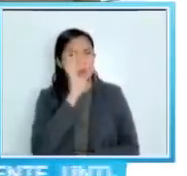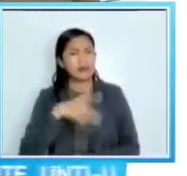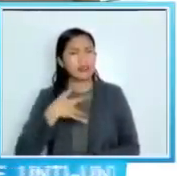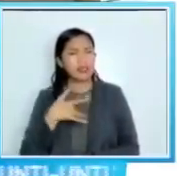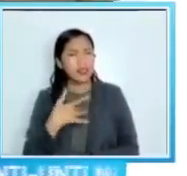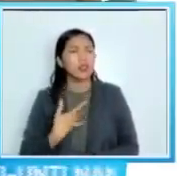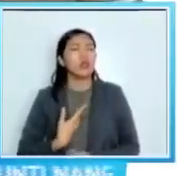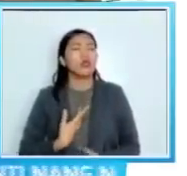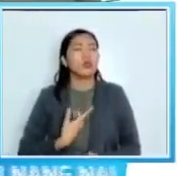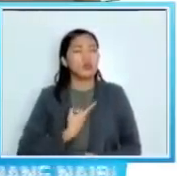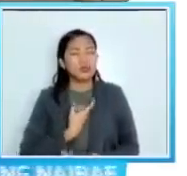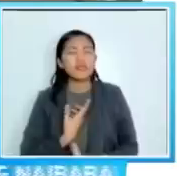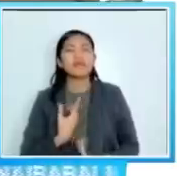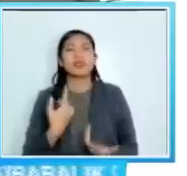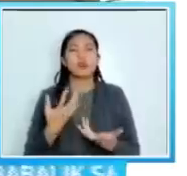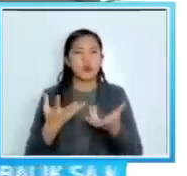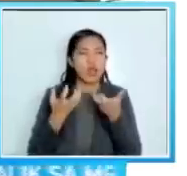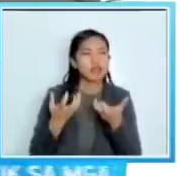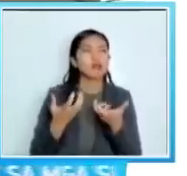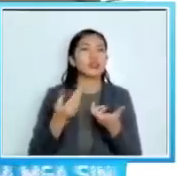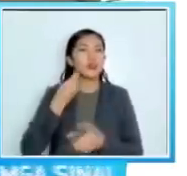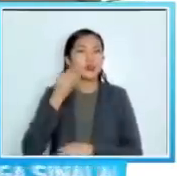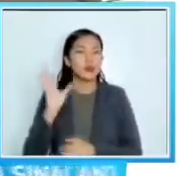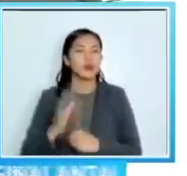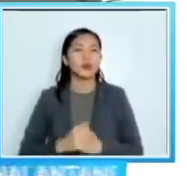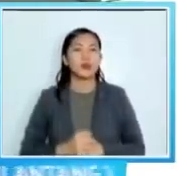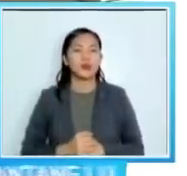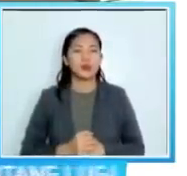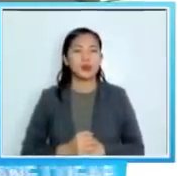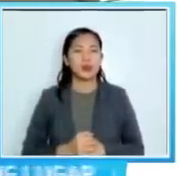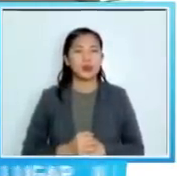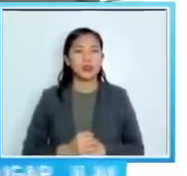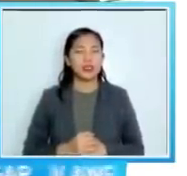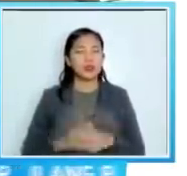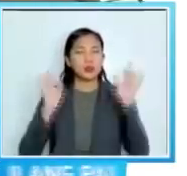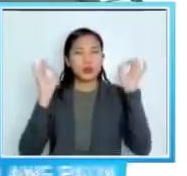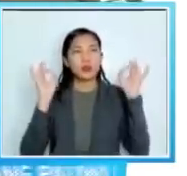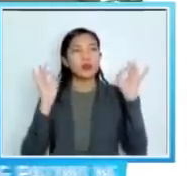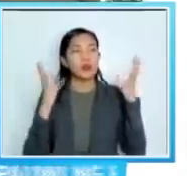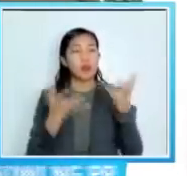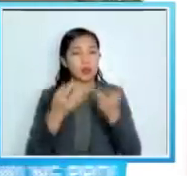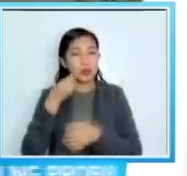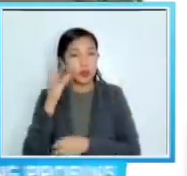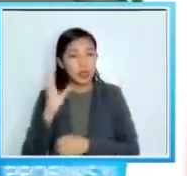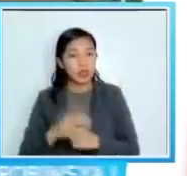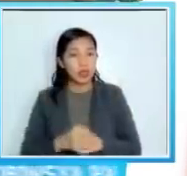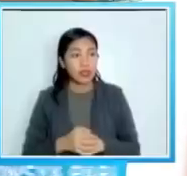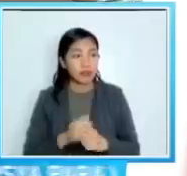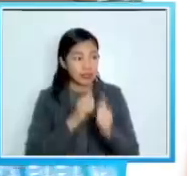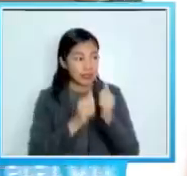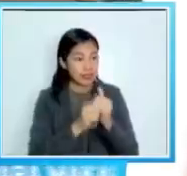ano, particular doon sa mga tinamaan nga na grabe nitong bagyong Odette, ay hindi ito ina-advise, no, nung ilan sa